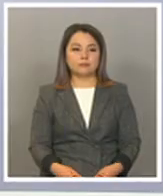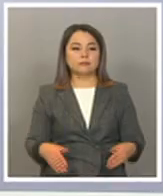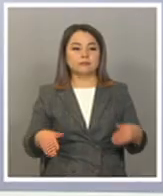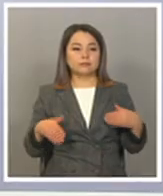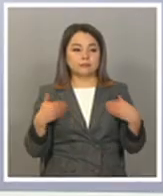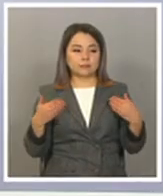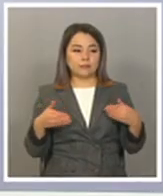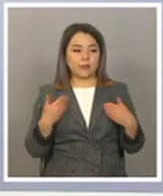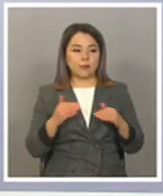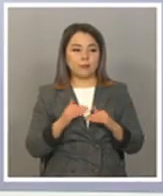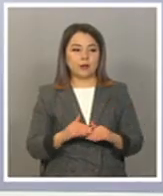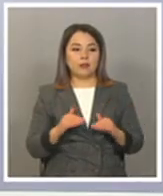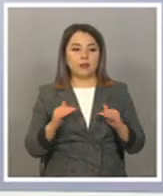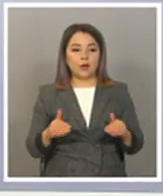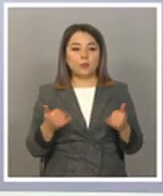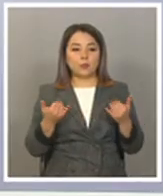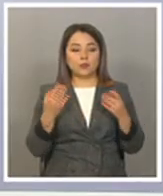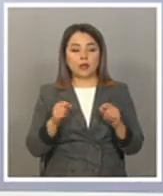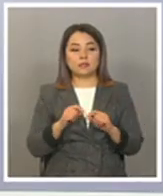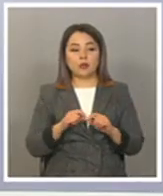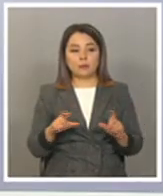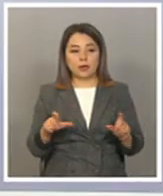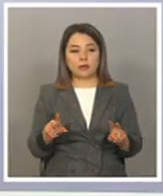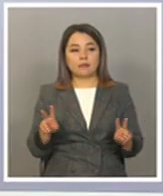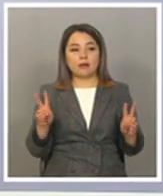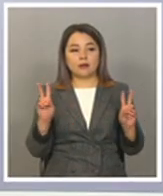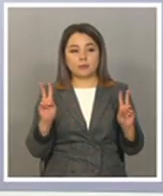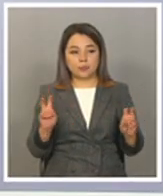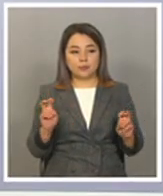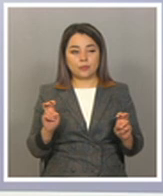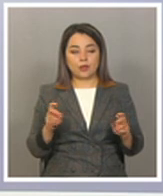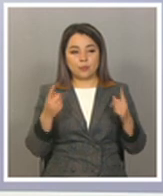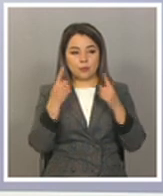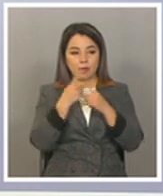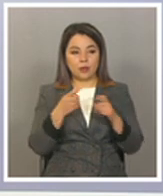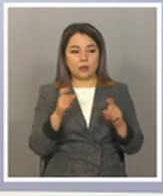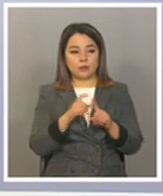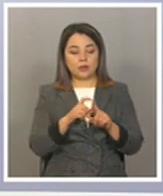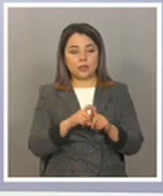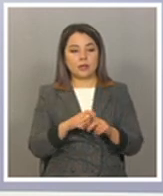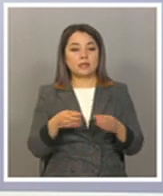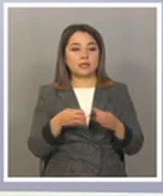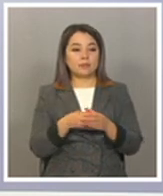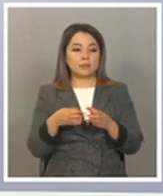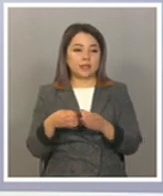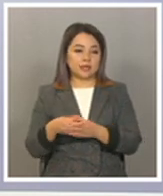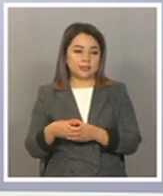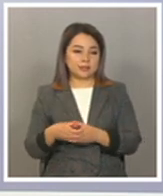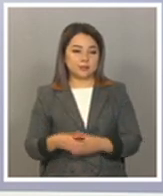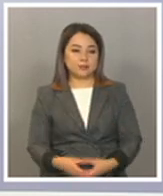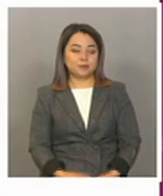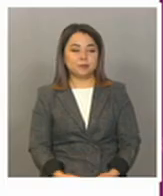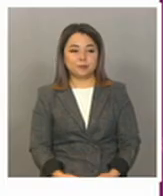Сәлеметсіздер ме балалар? Бүгінгі сабағымыздың тақырыбы – мәліметтердің типтері.